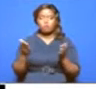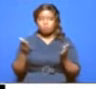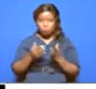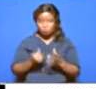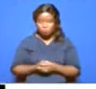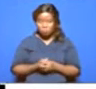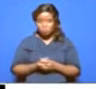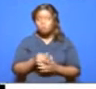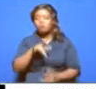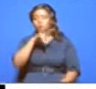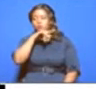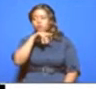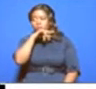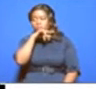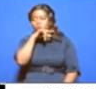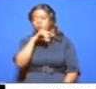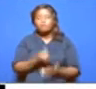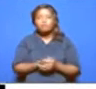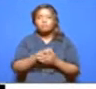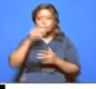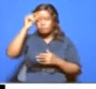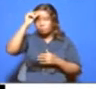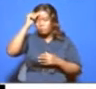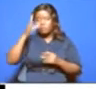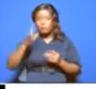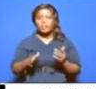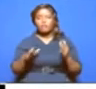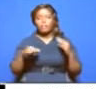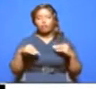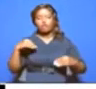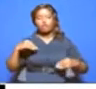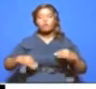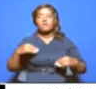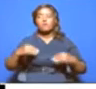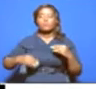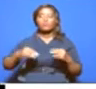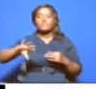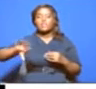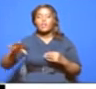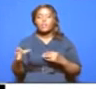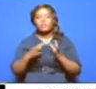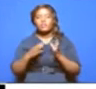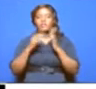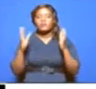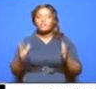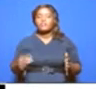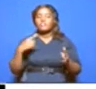mwa Uganda. Gavana wa Busia Hospital Jamong ni miongoni mwa viongozi waliomuenzi